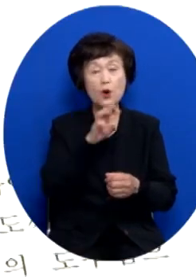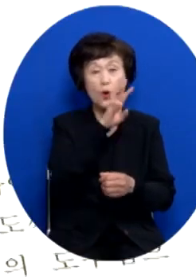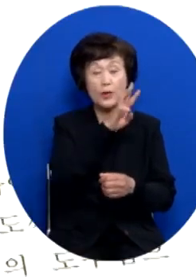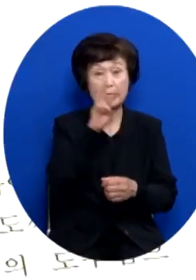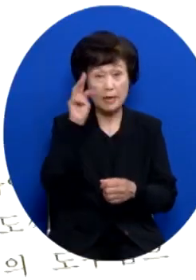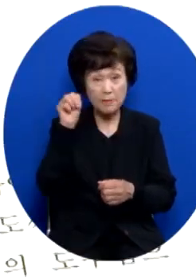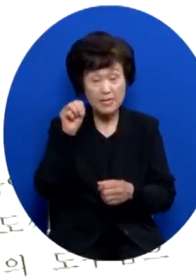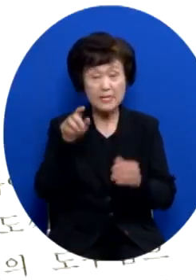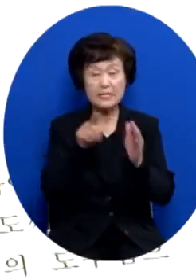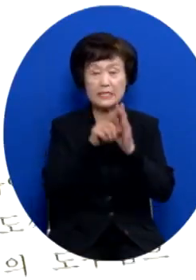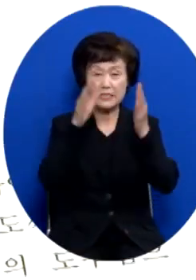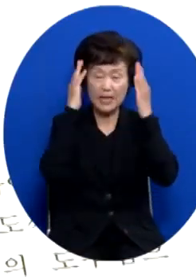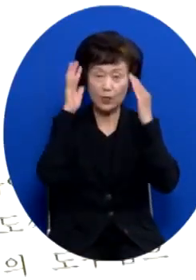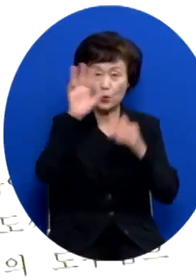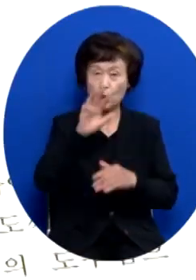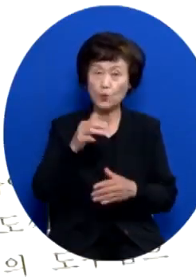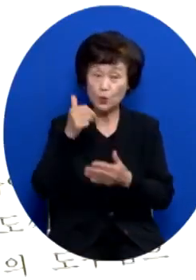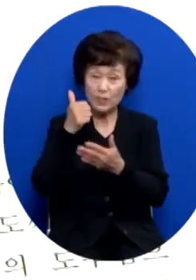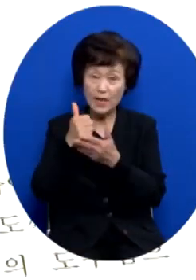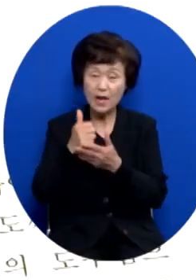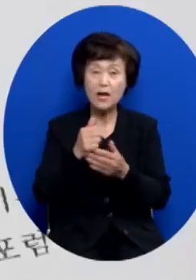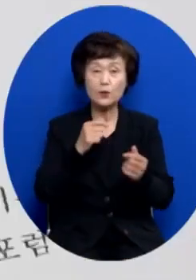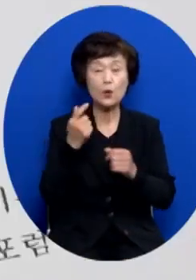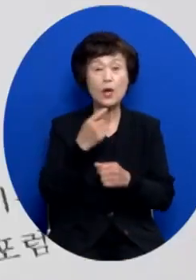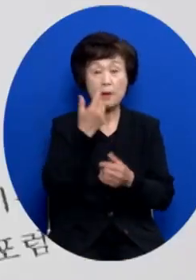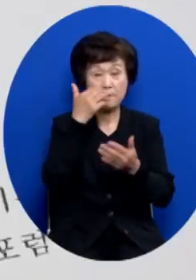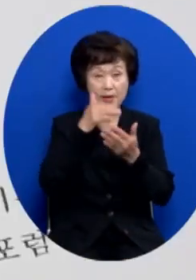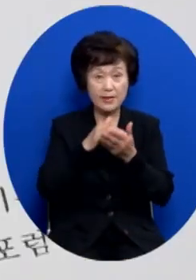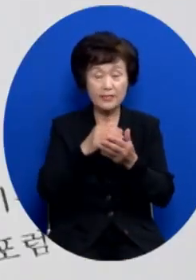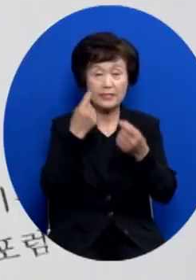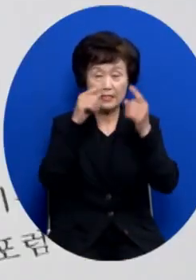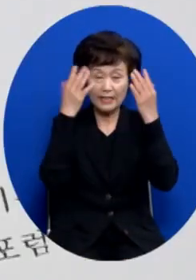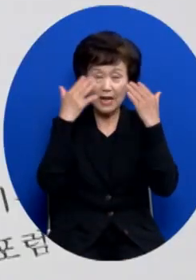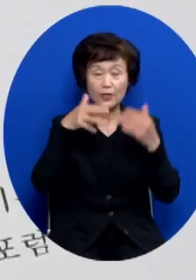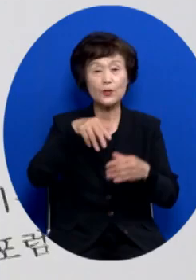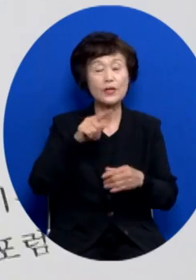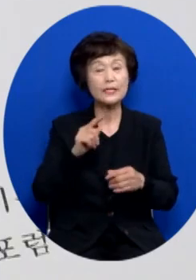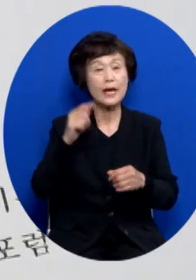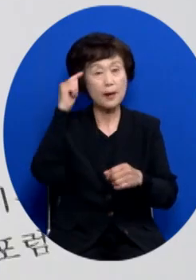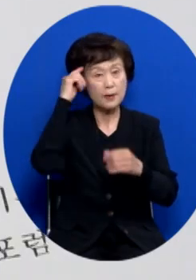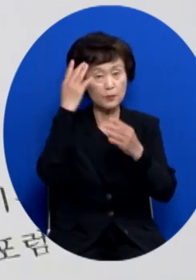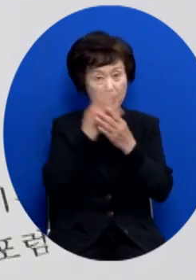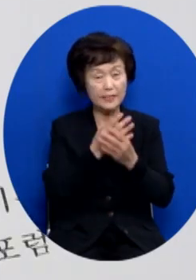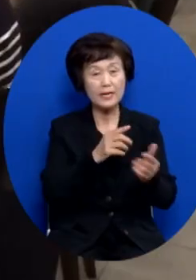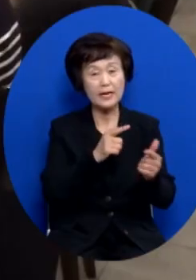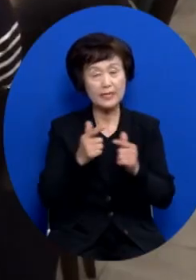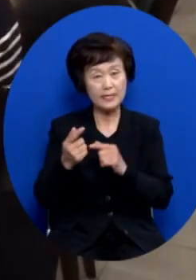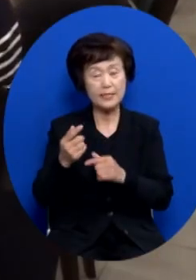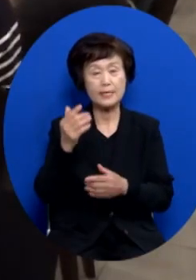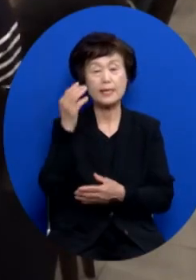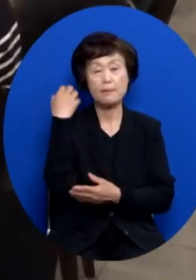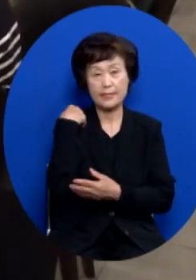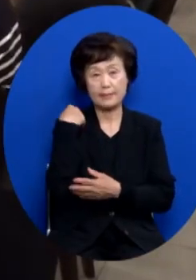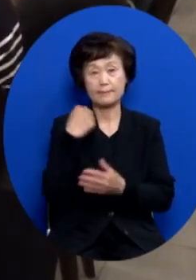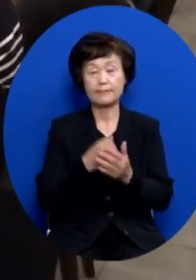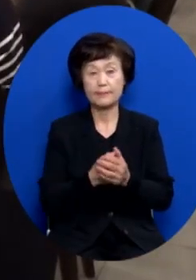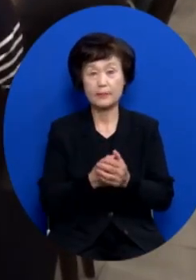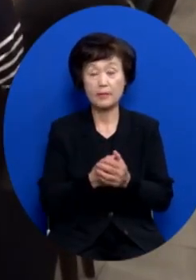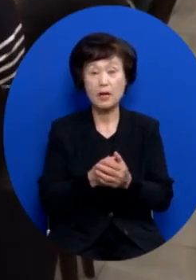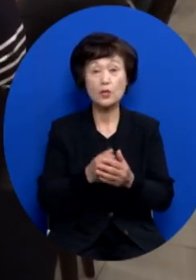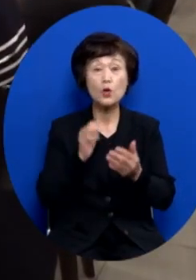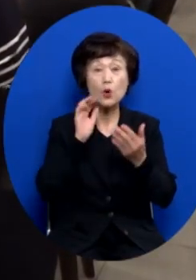신학교 특훈 교수 권성수 박사, 백석대 장동민 박사 등이 나섭니다. 발표 후에는 개혁주의 생명신학에 대해